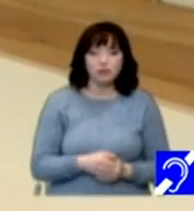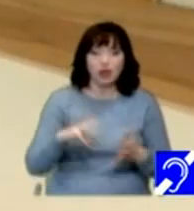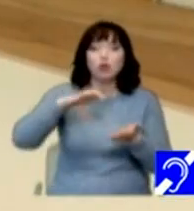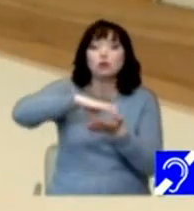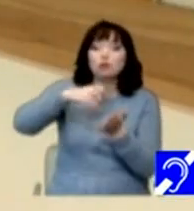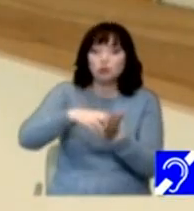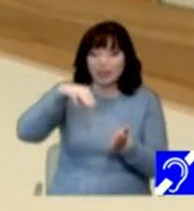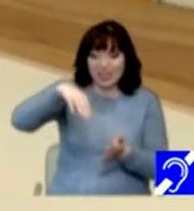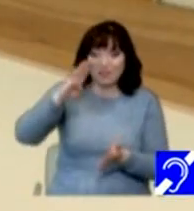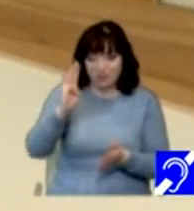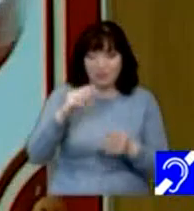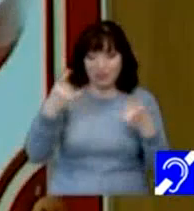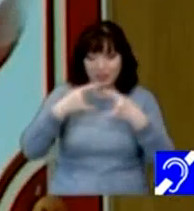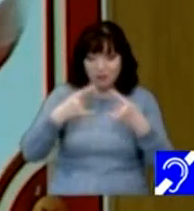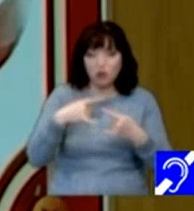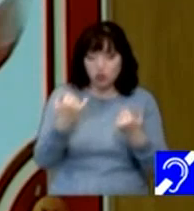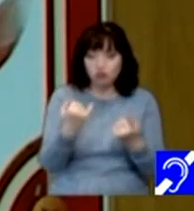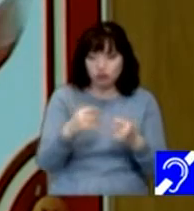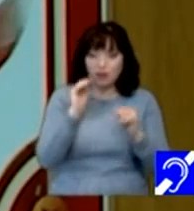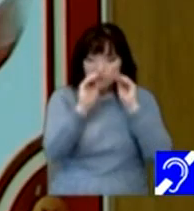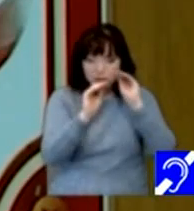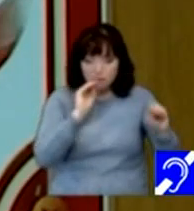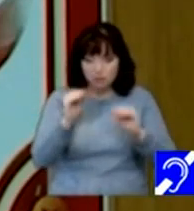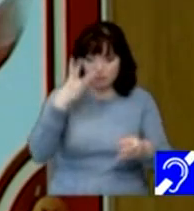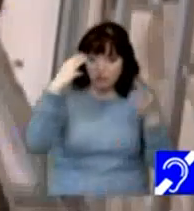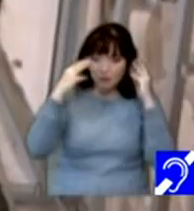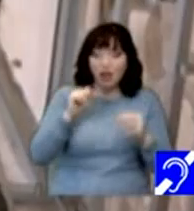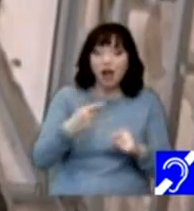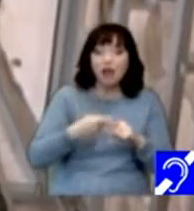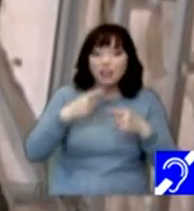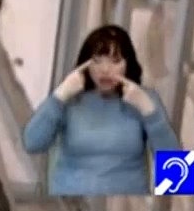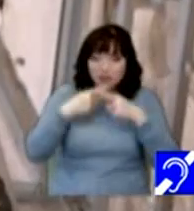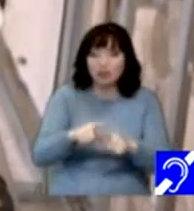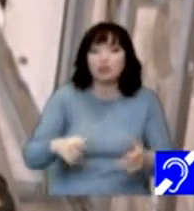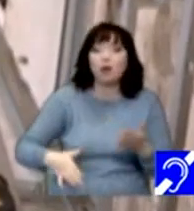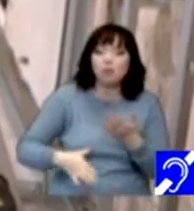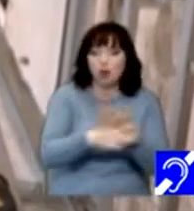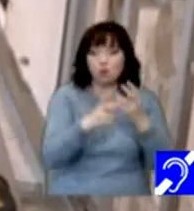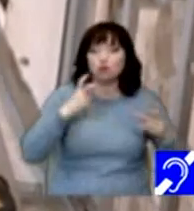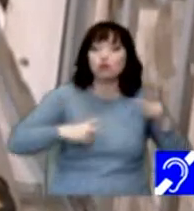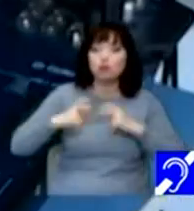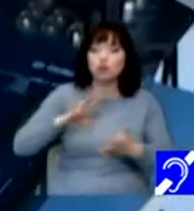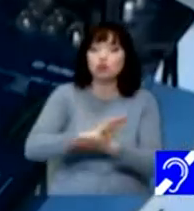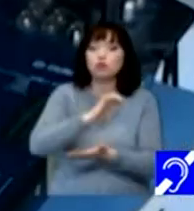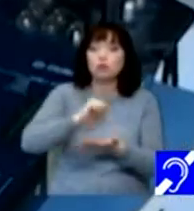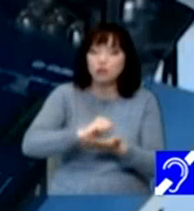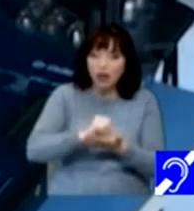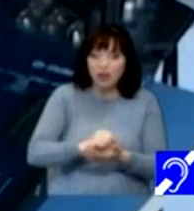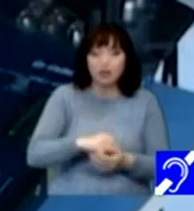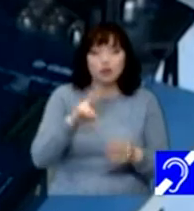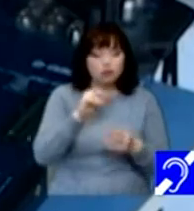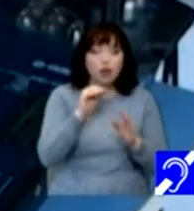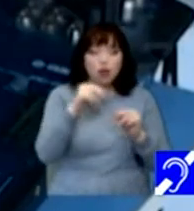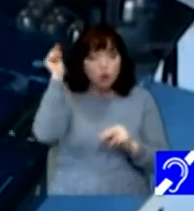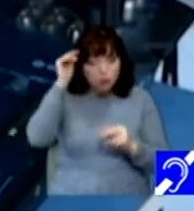Studioul TV este acum în plin proces de amenajare și modernizare, iar echipamentul tehnic îi va ajuta pe studenții de la jurnalism să treacă de la gramatică